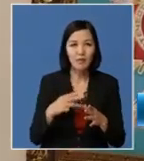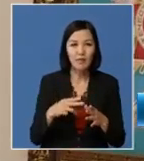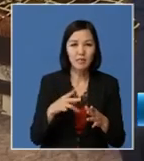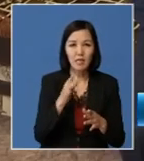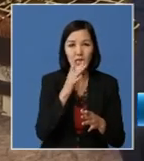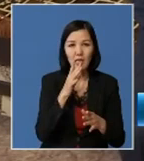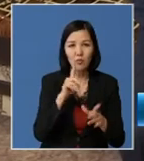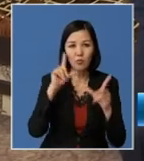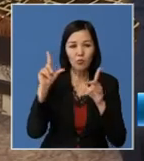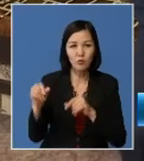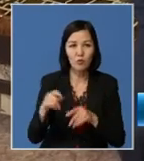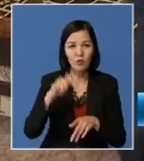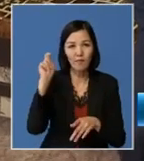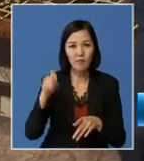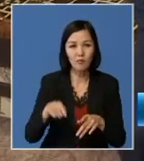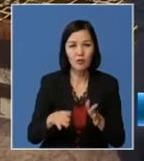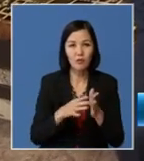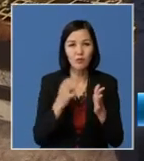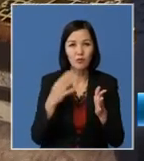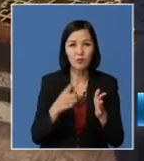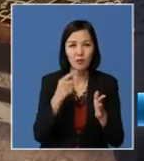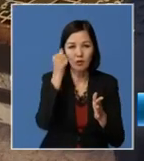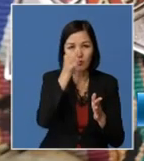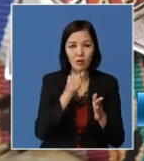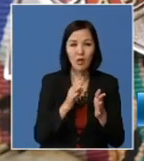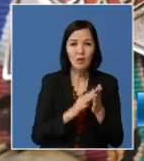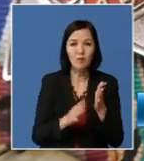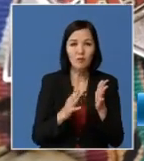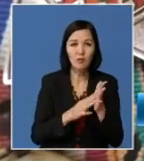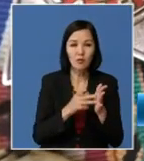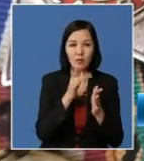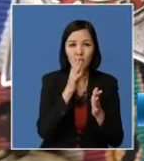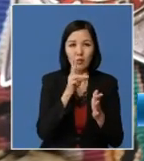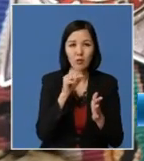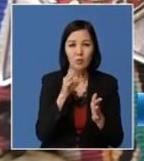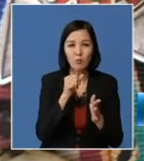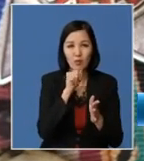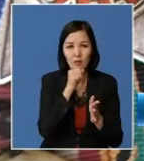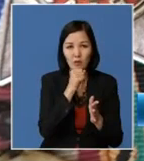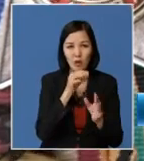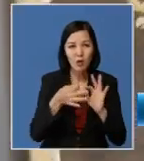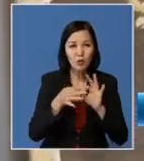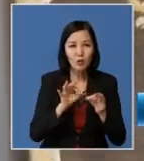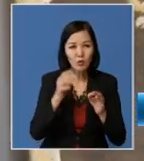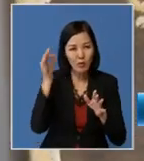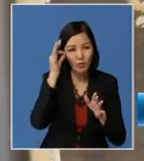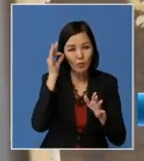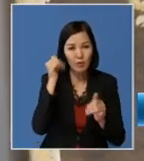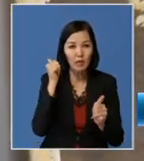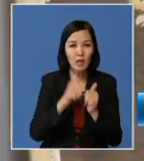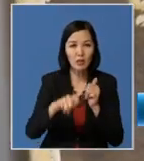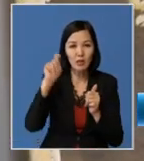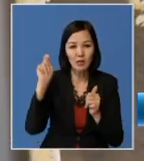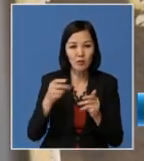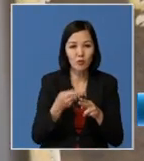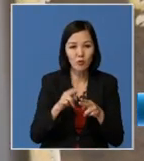в 1941 году. Сегодня, в свои 98 лет, Курмантай Бакбергенов четко помнит каждое сражение, в которых принимал